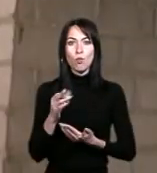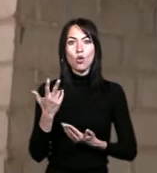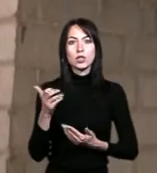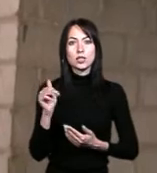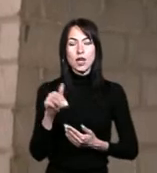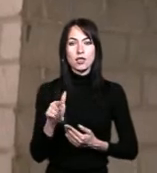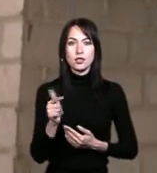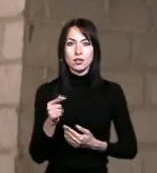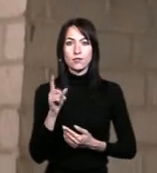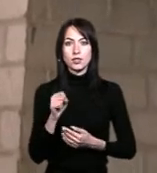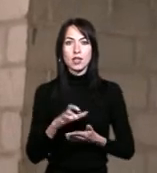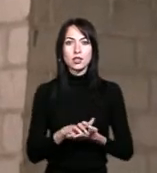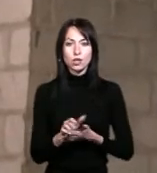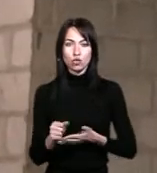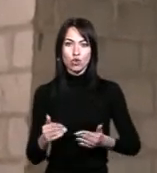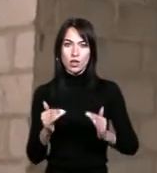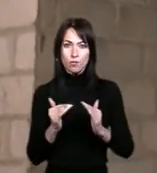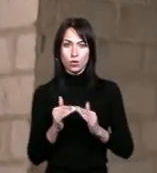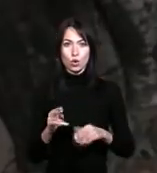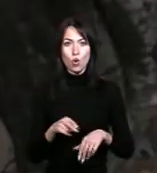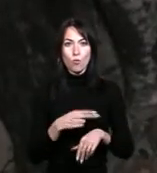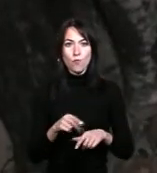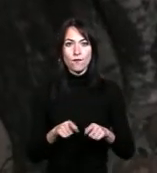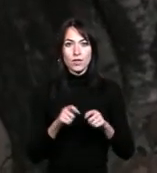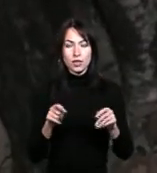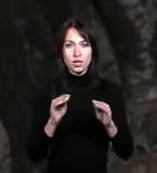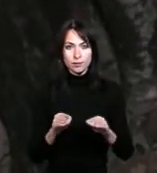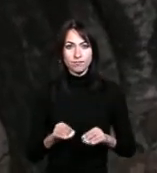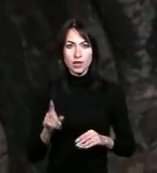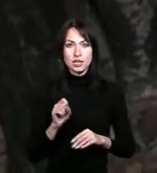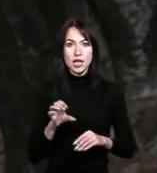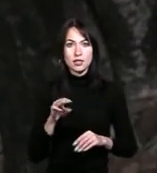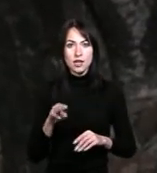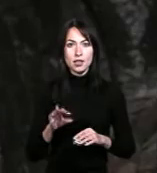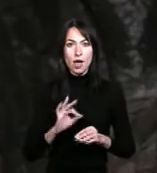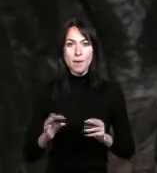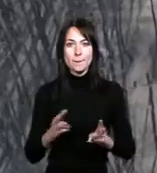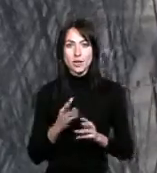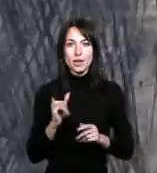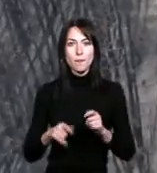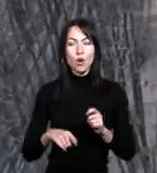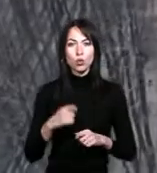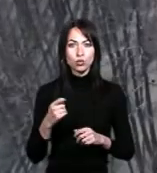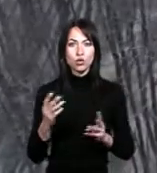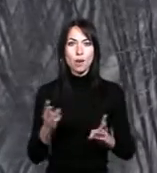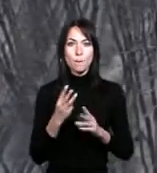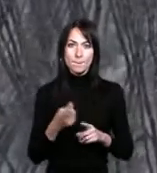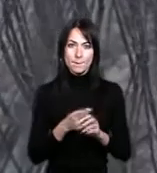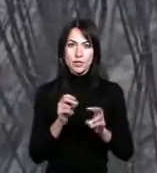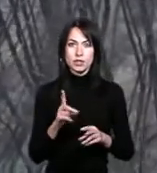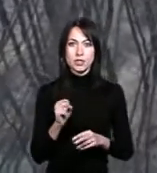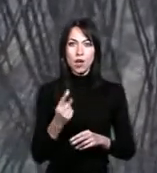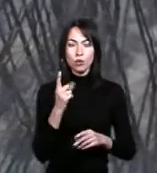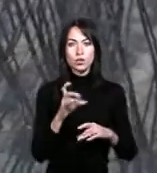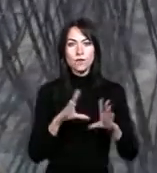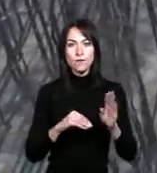300 тисяч гривень за знищений будинок. Поліцейські відкрили провадження за статтями підпал та порушення пожежної безпеки. За однією